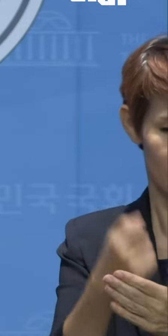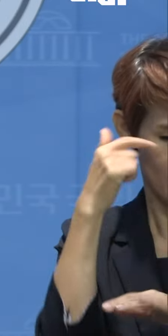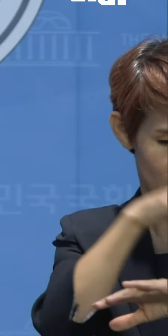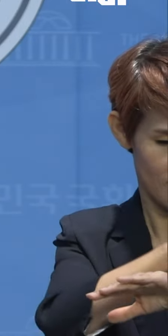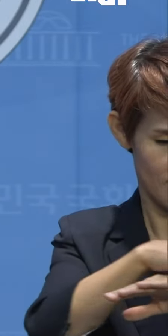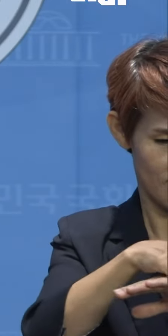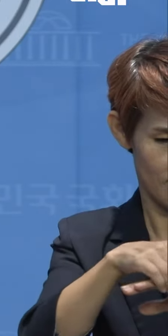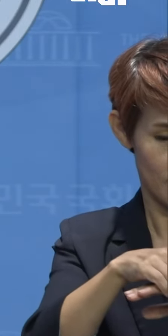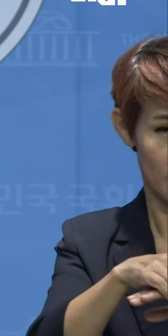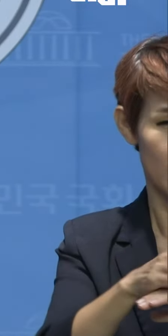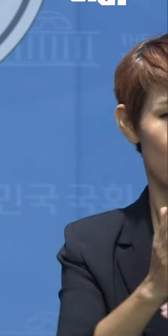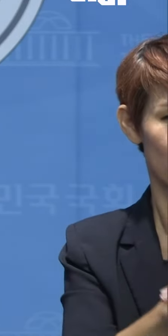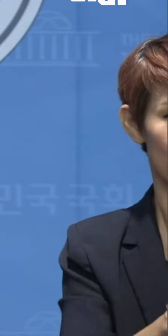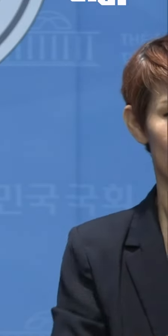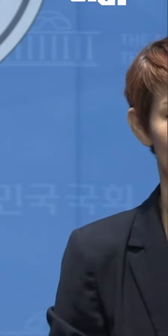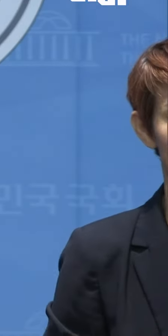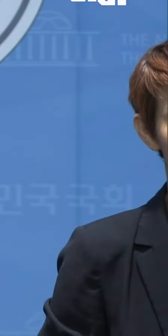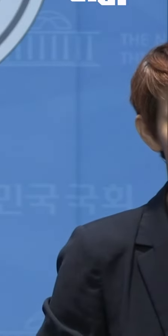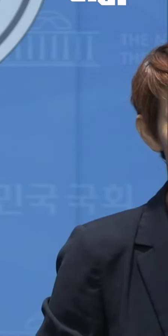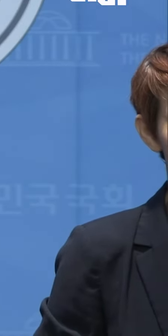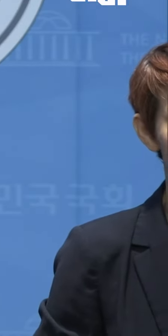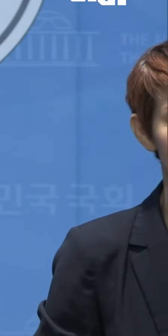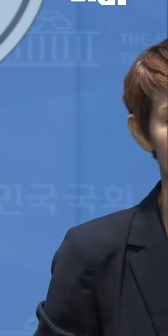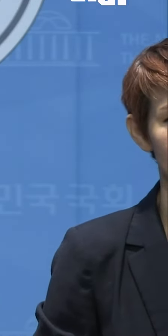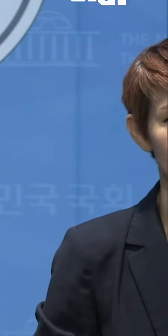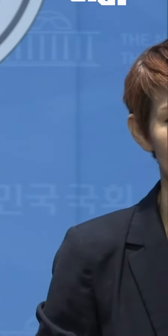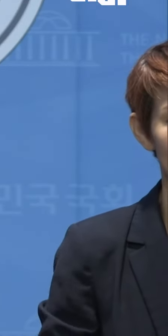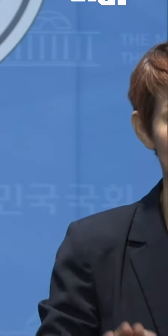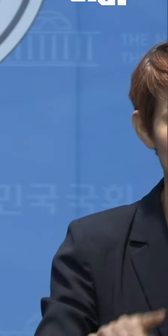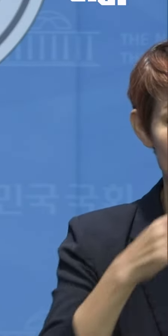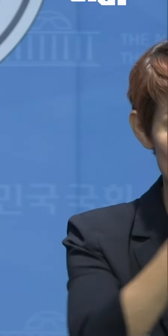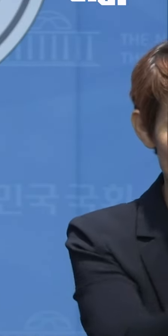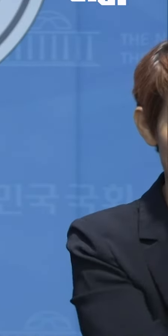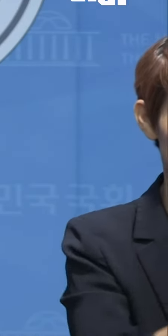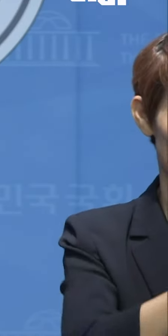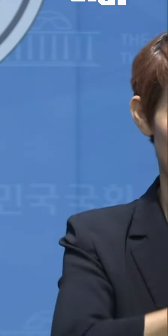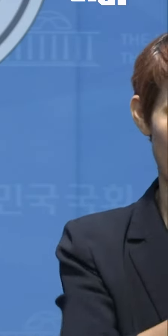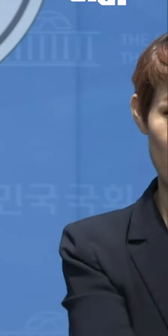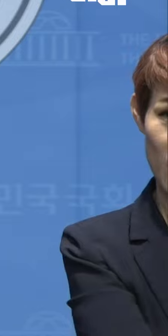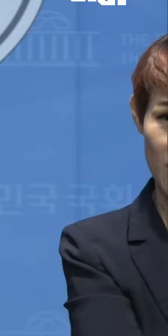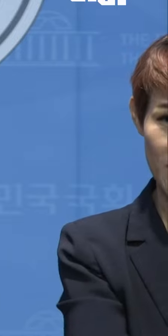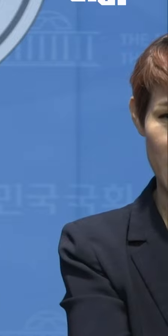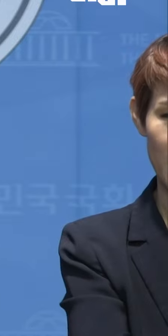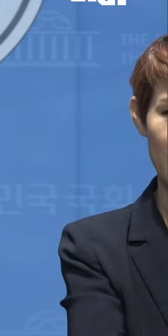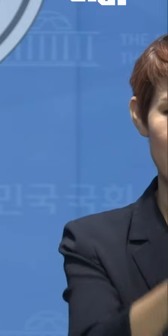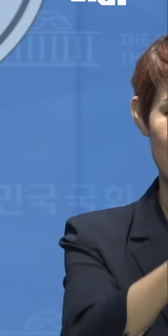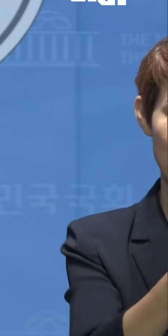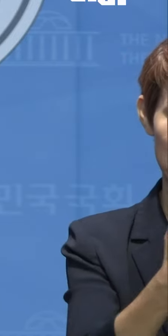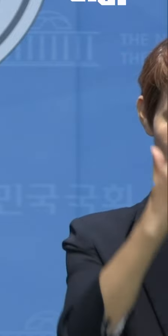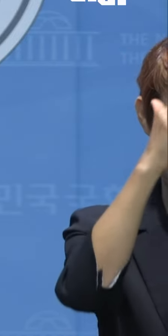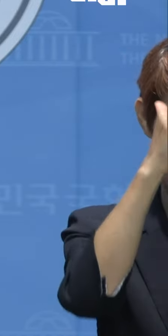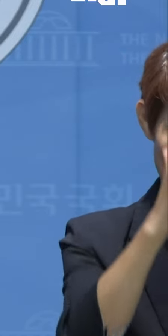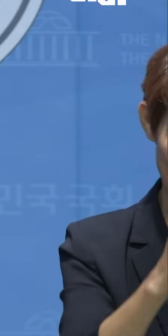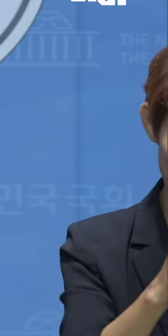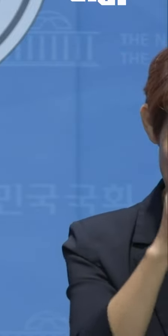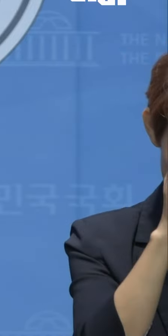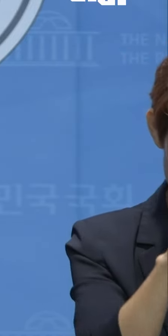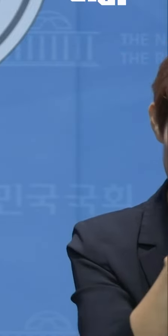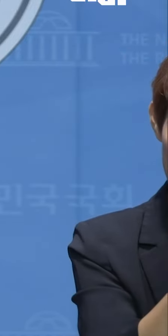나돌고 있는 상황입니다 오늘 민주당 국원들의 기자 내용을 하